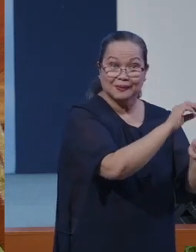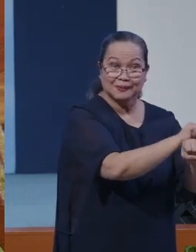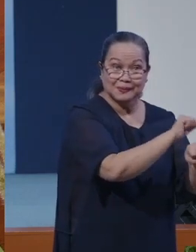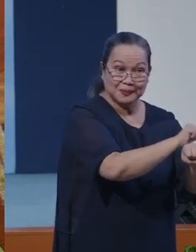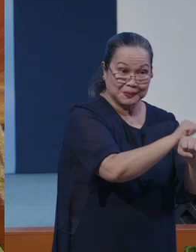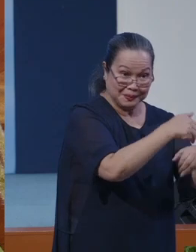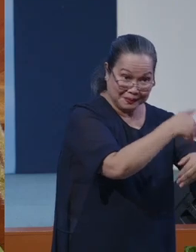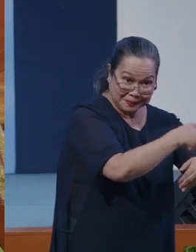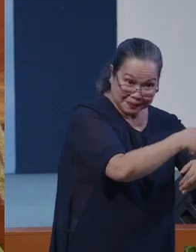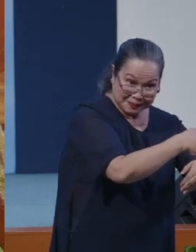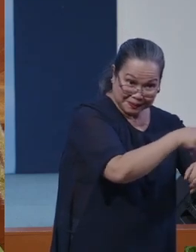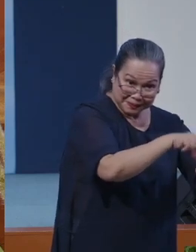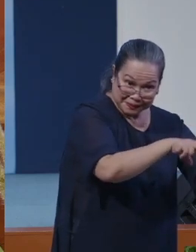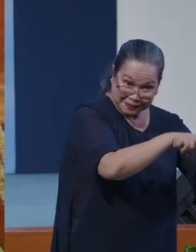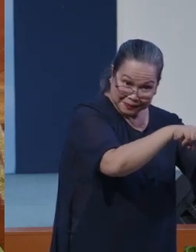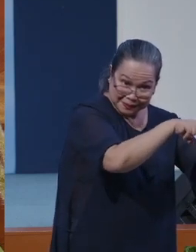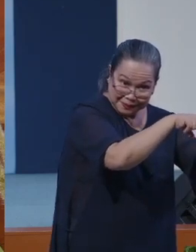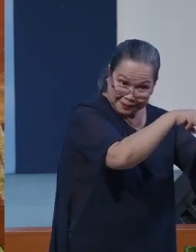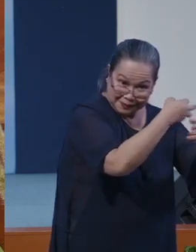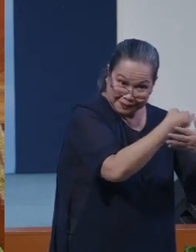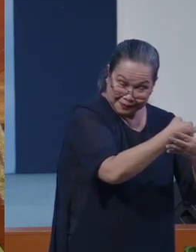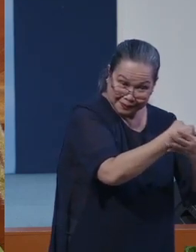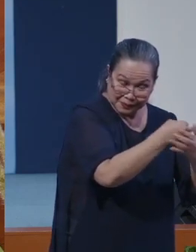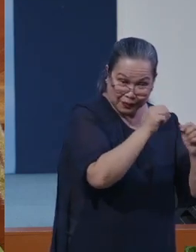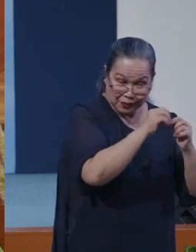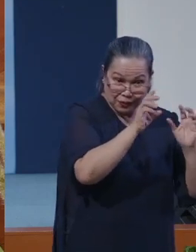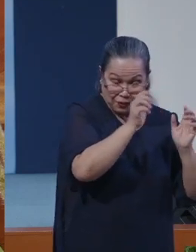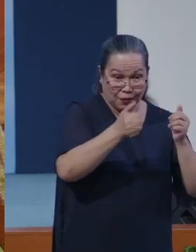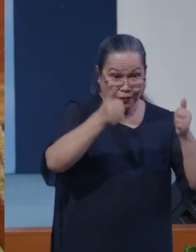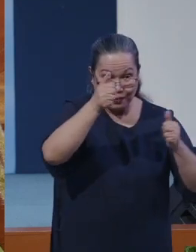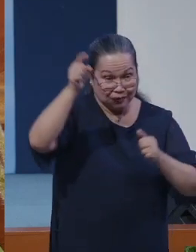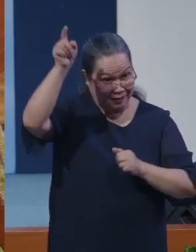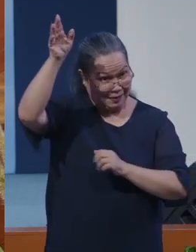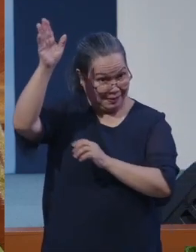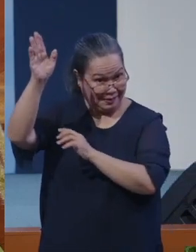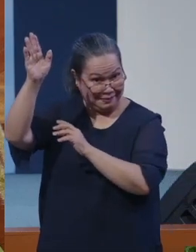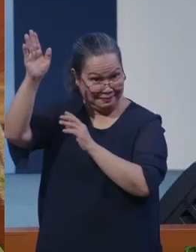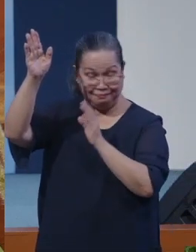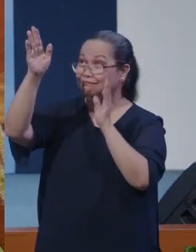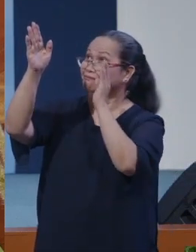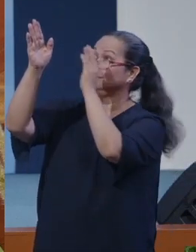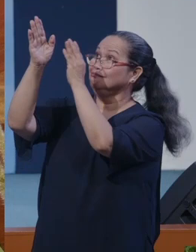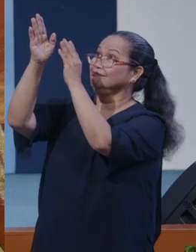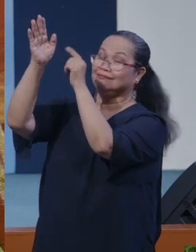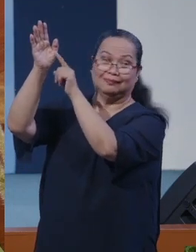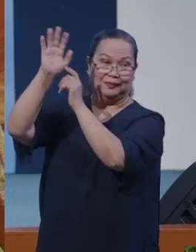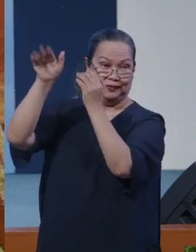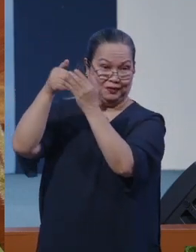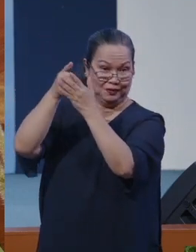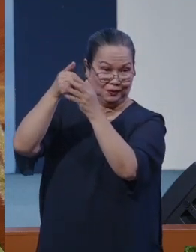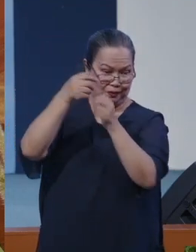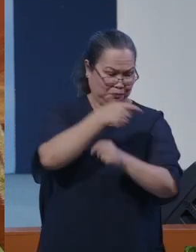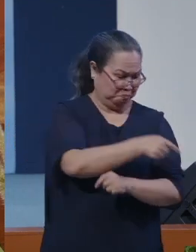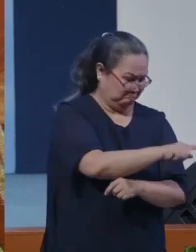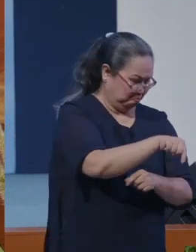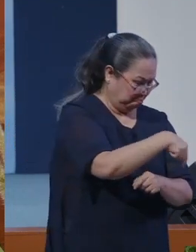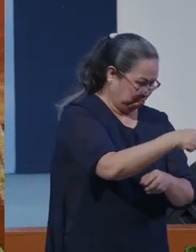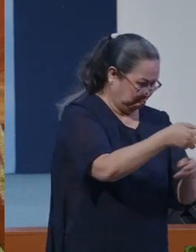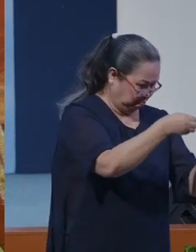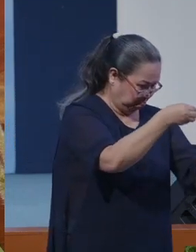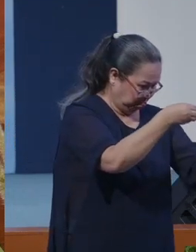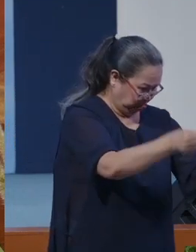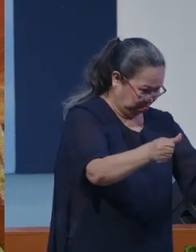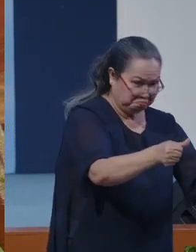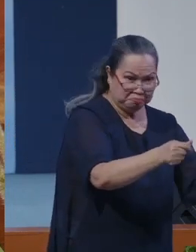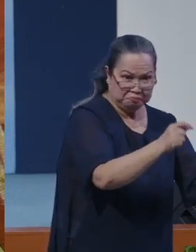bank account? Sa ating mga inipon? O sa Kanya? Kasi yung lahat ng iyon pwedeng mawala sa isang saglit.